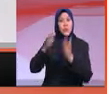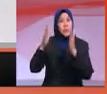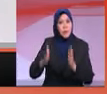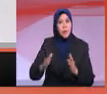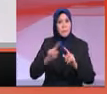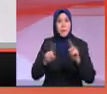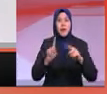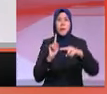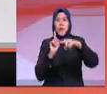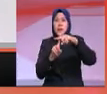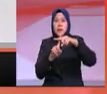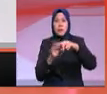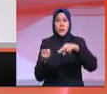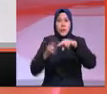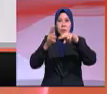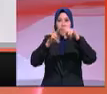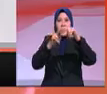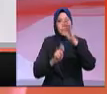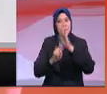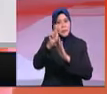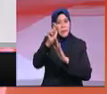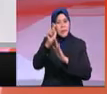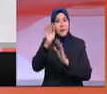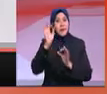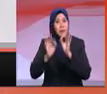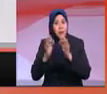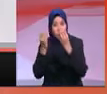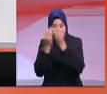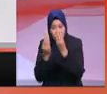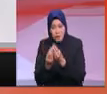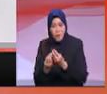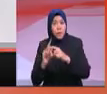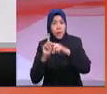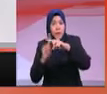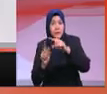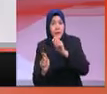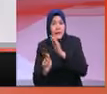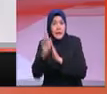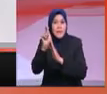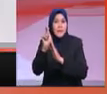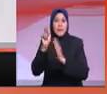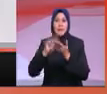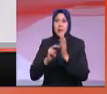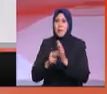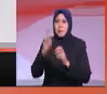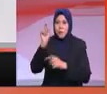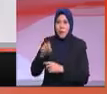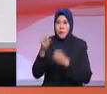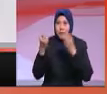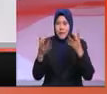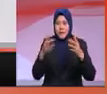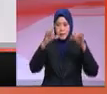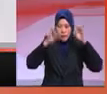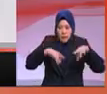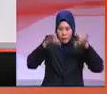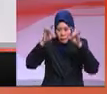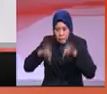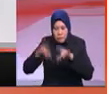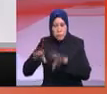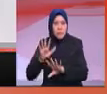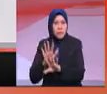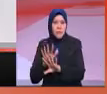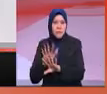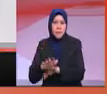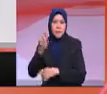tetapi kadar positif dia juga tinggi. Jadi kalau kadar positif dia tinggi, maksudnya kita terpaksa menjalankan banyak lagi saringan untuk mengesan